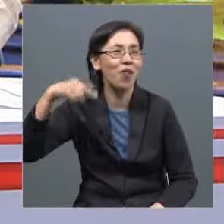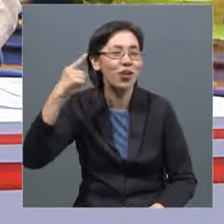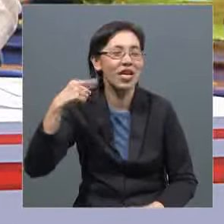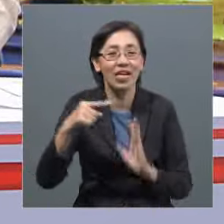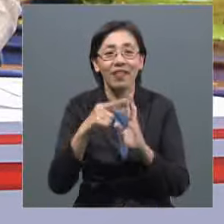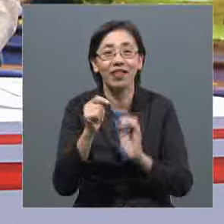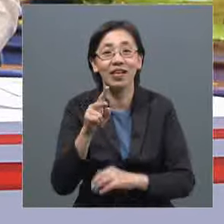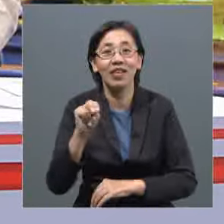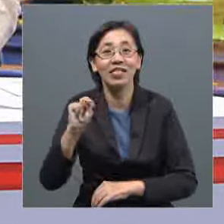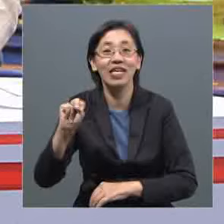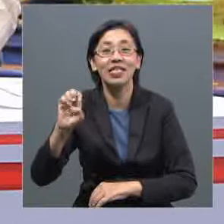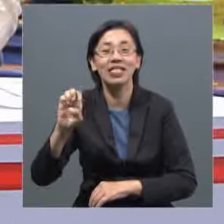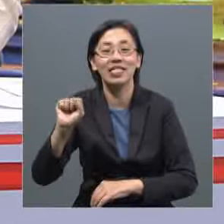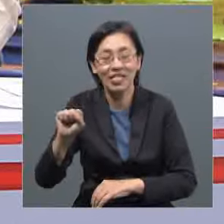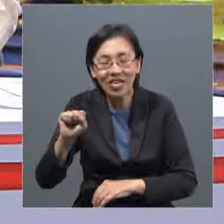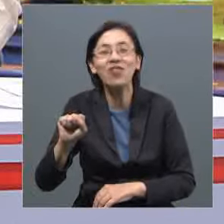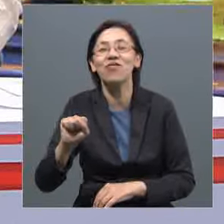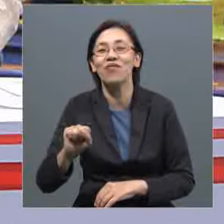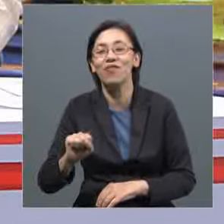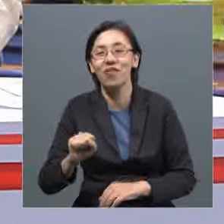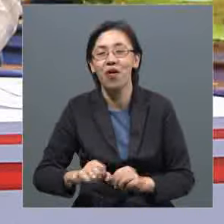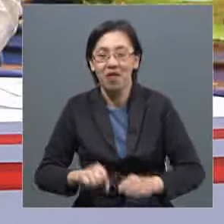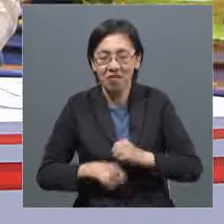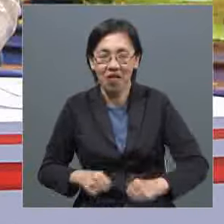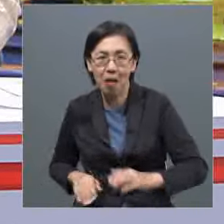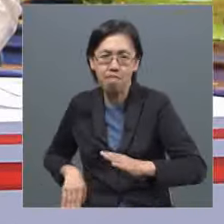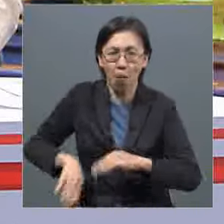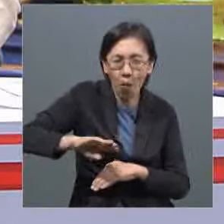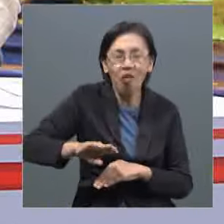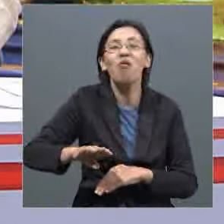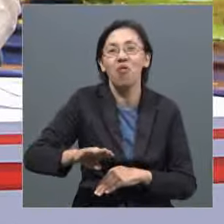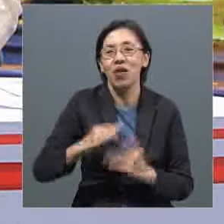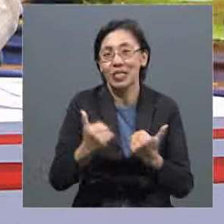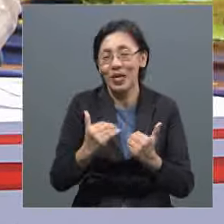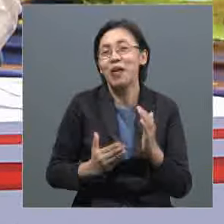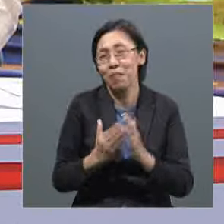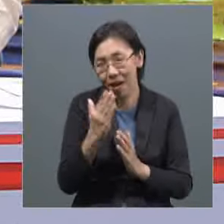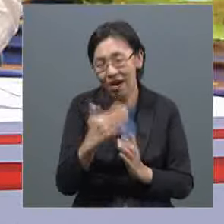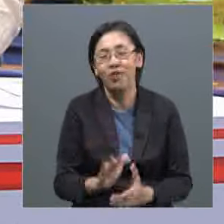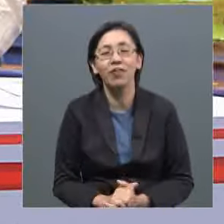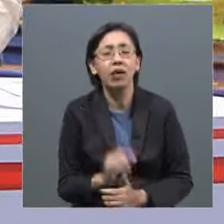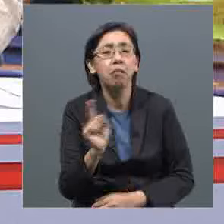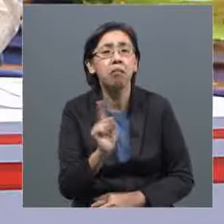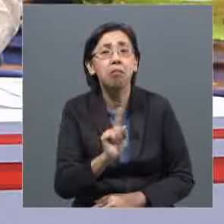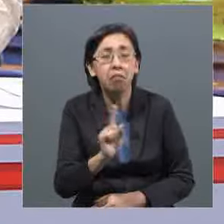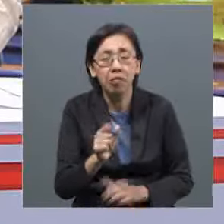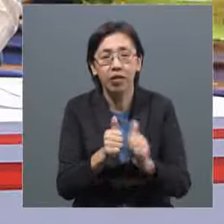านรอบ16คนสุดท้ายแล้วนะครับสำหรับน้องเทนนิสนักกีฬาเทควันโดของเรานะครับในกีฬาโอลิมปิก